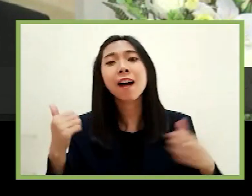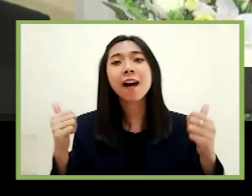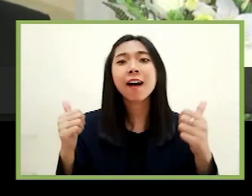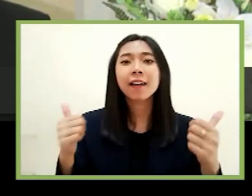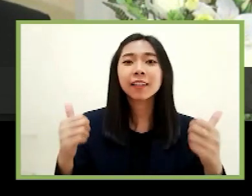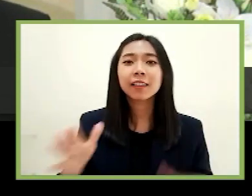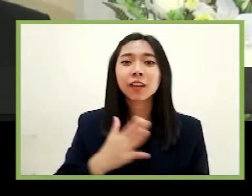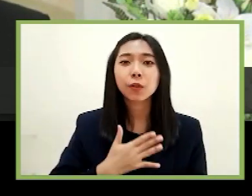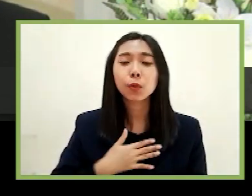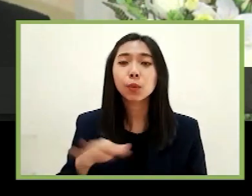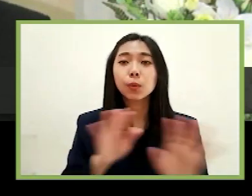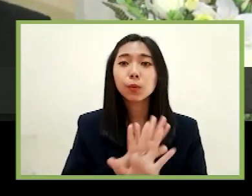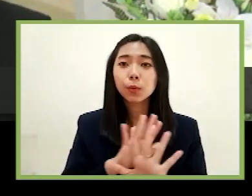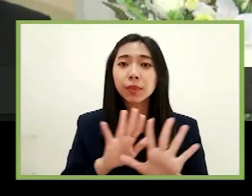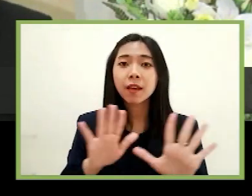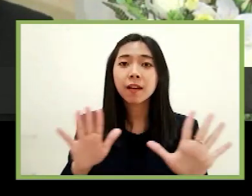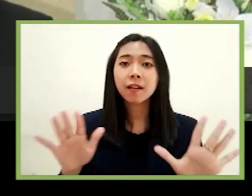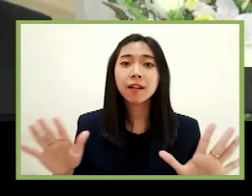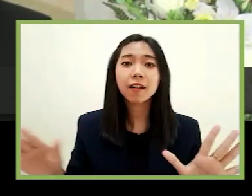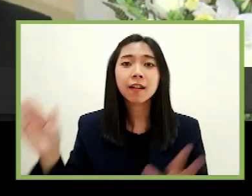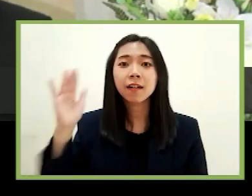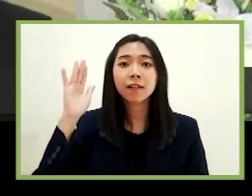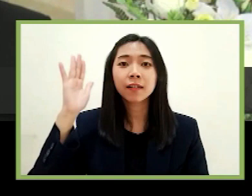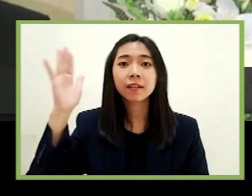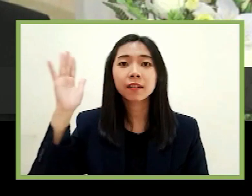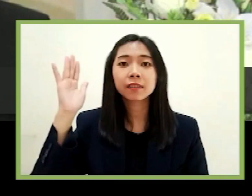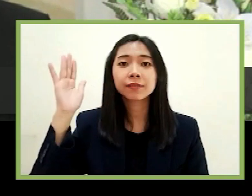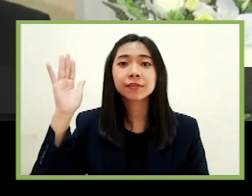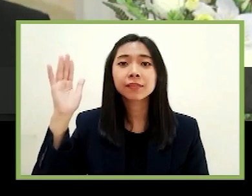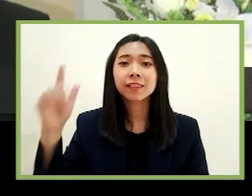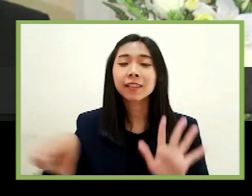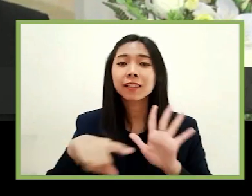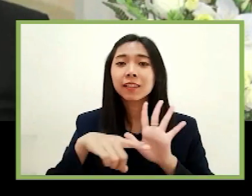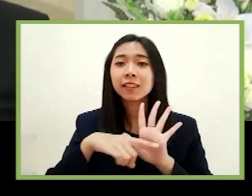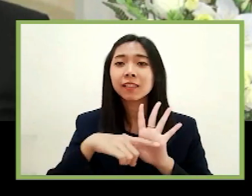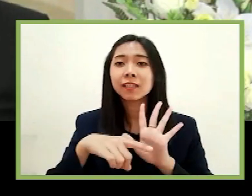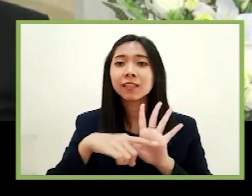Wow kutno pekan